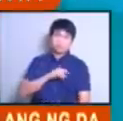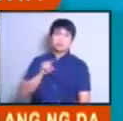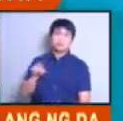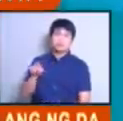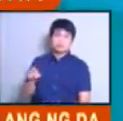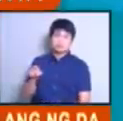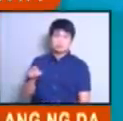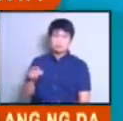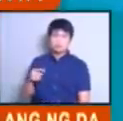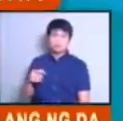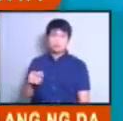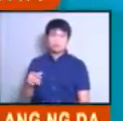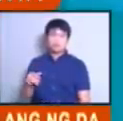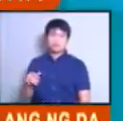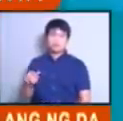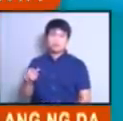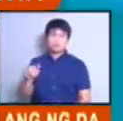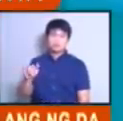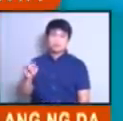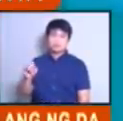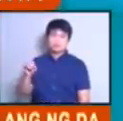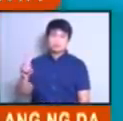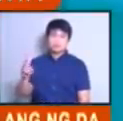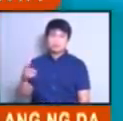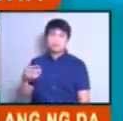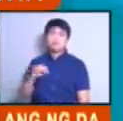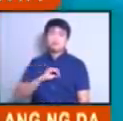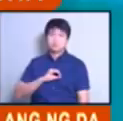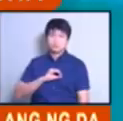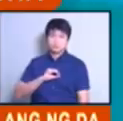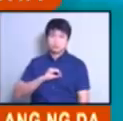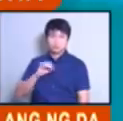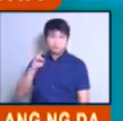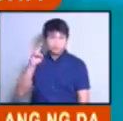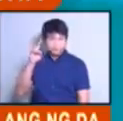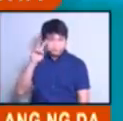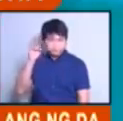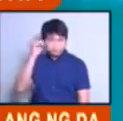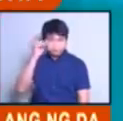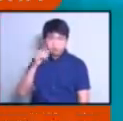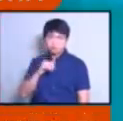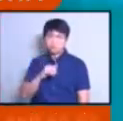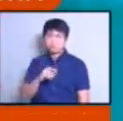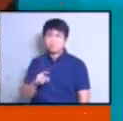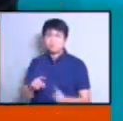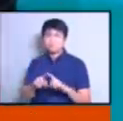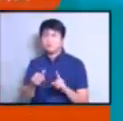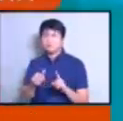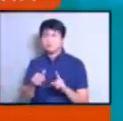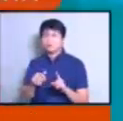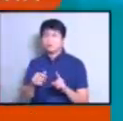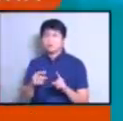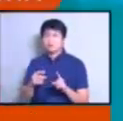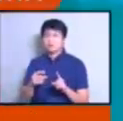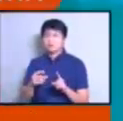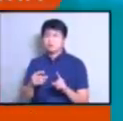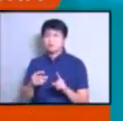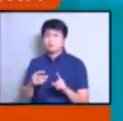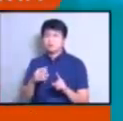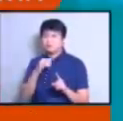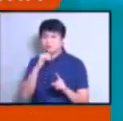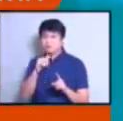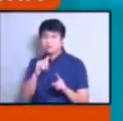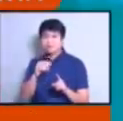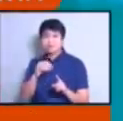YouTube channel nyo na Big Disukatan. Opo, tama? Oo, oh, tama po, pero hindi po naka-green, sir. Tapos, copyright to... Ah,